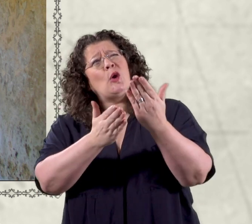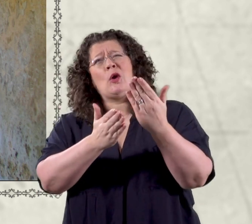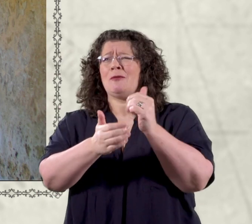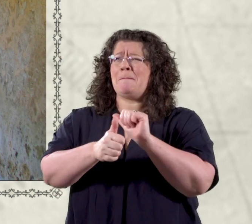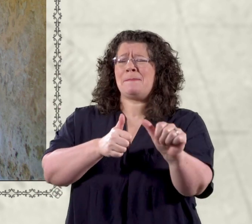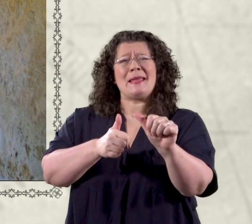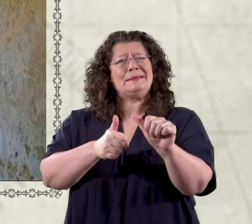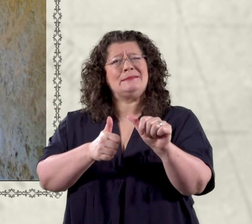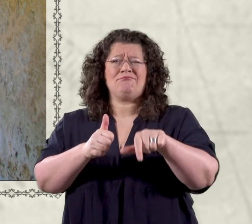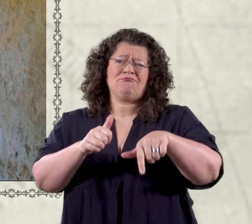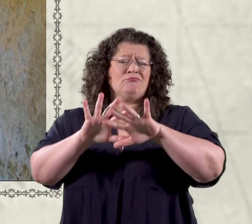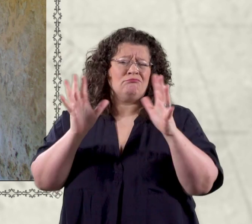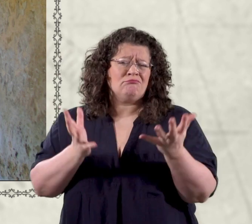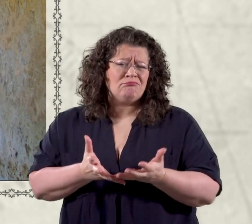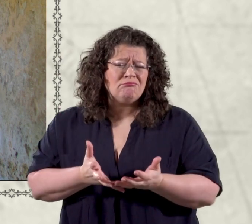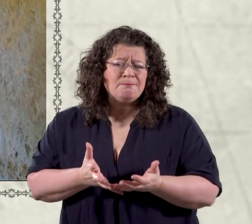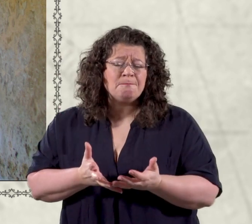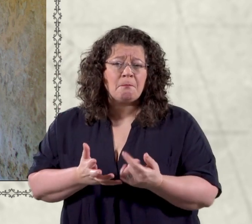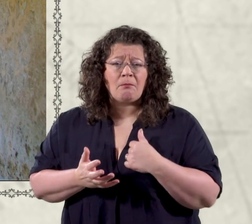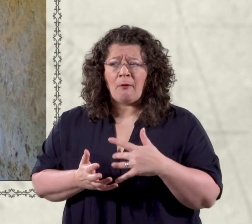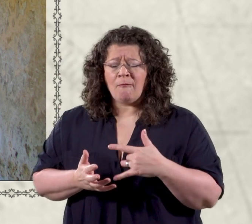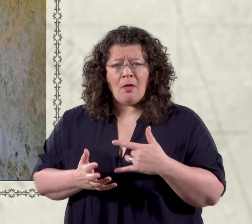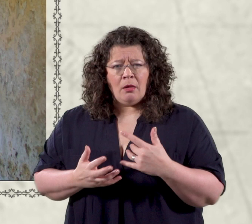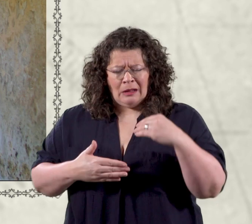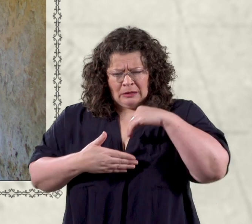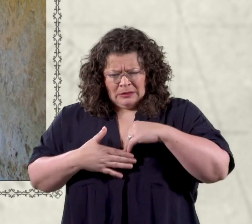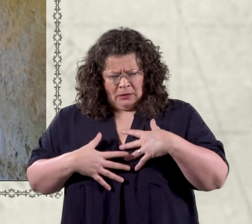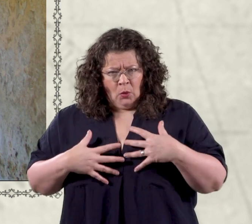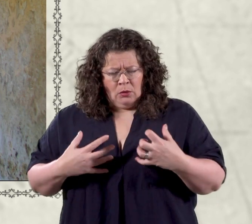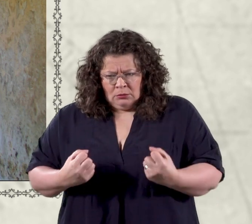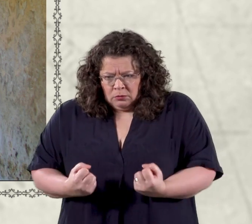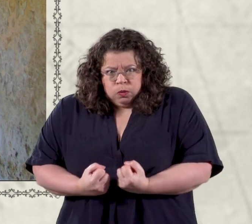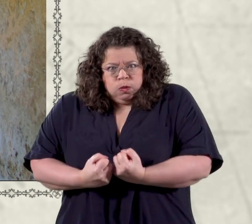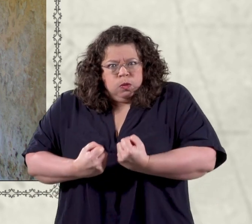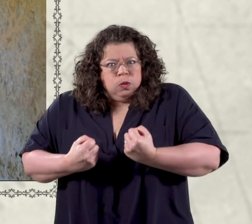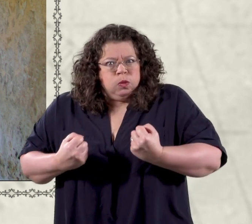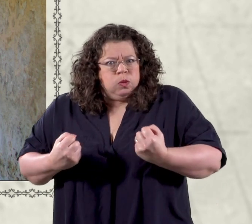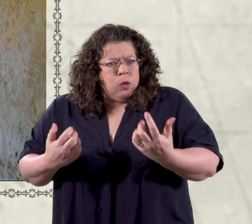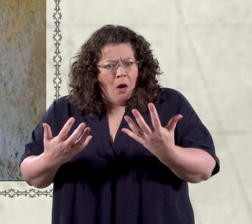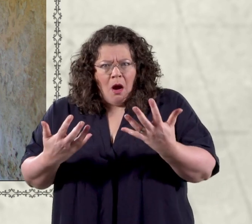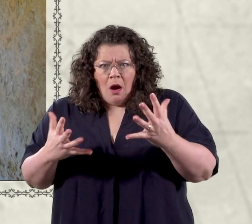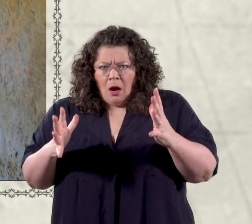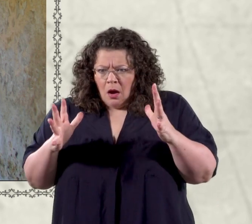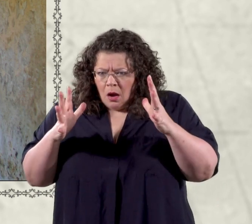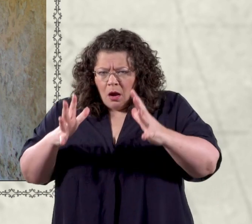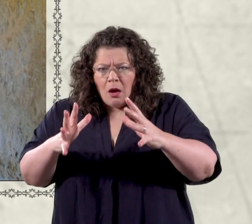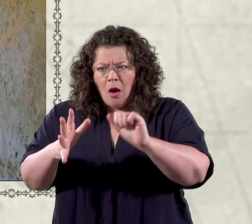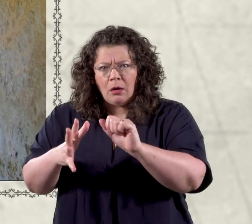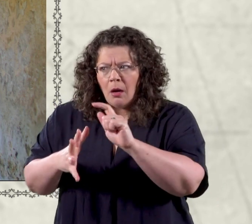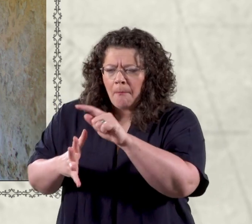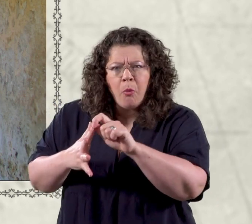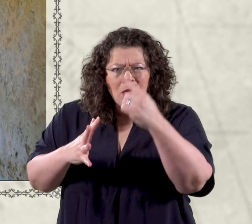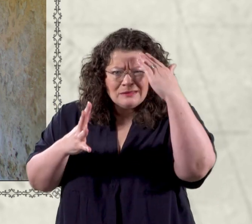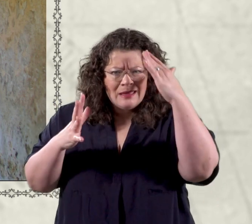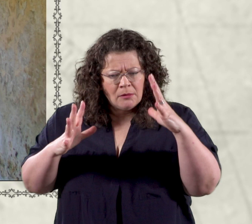ddeiar. A dyma fi'n teimlo'r nerth rhyfedda yn fy nghorff. A dyma fi'n gosod fy nwylo ar ben